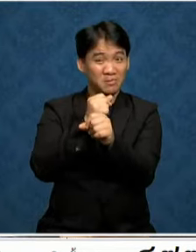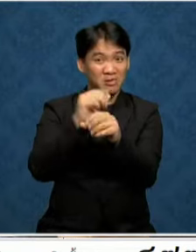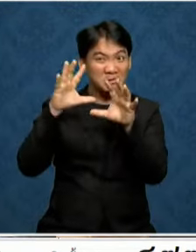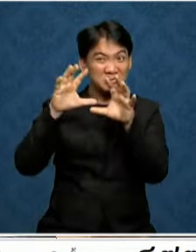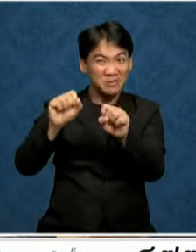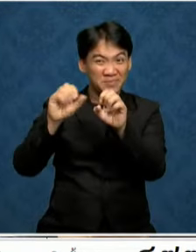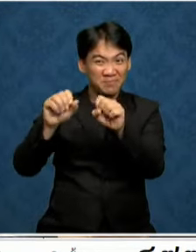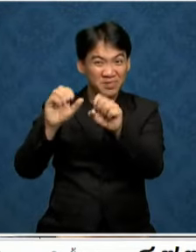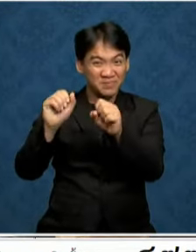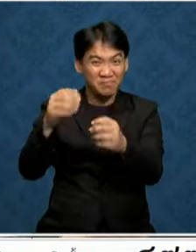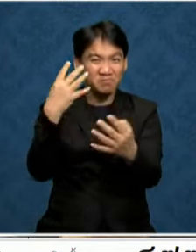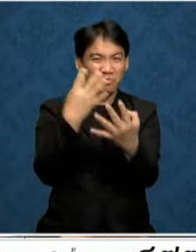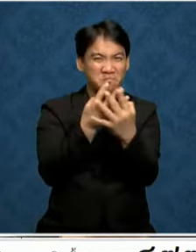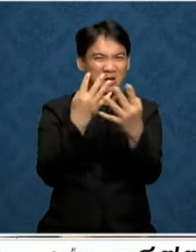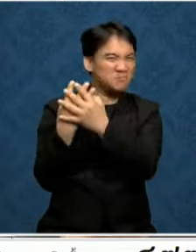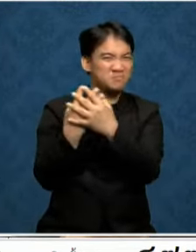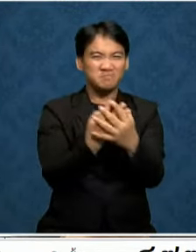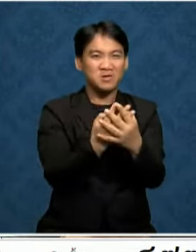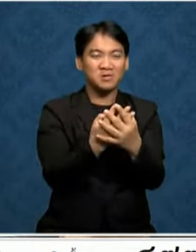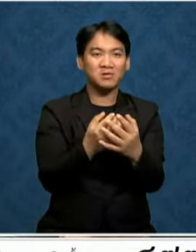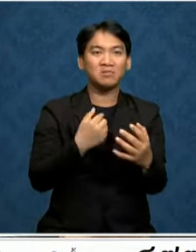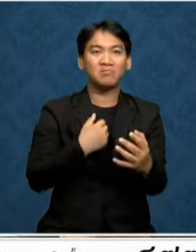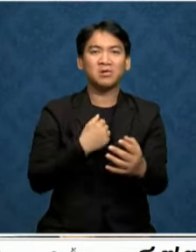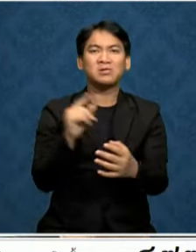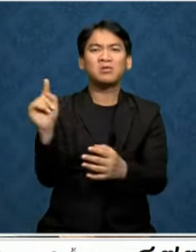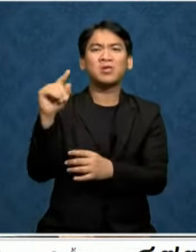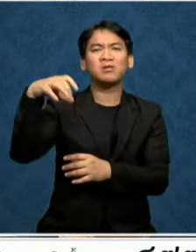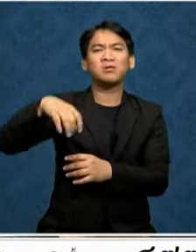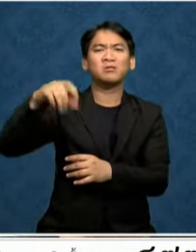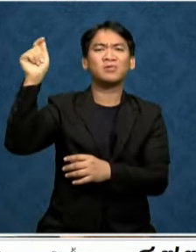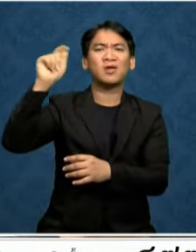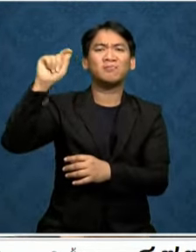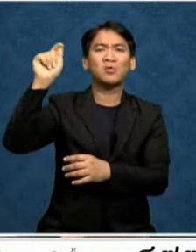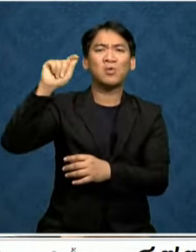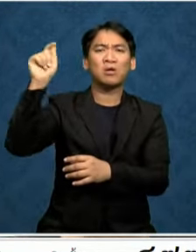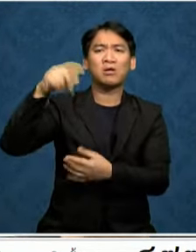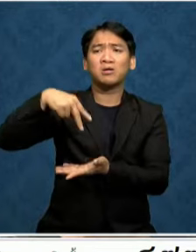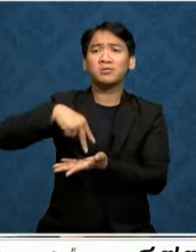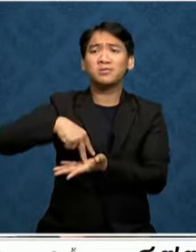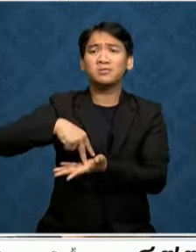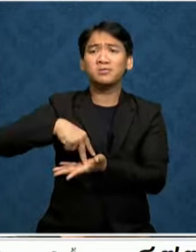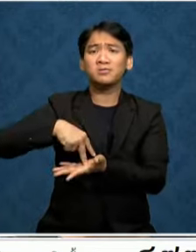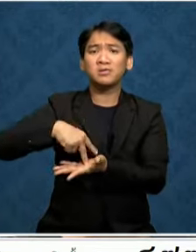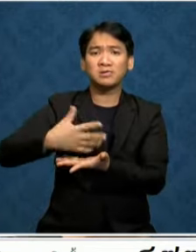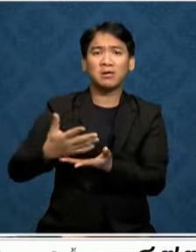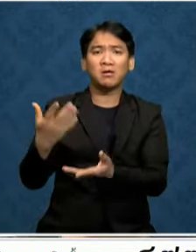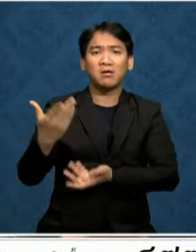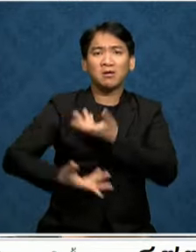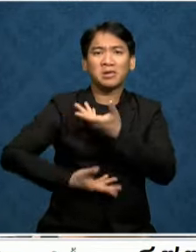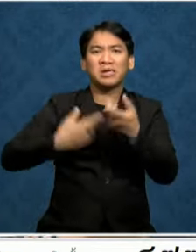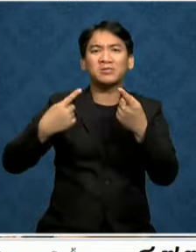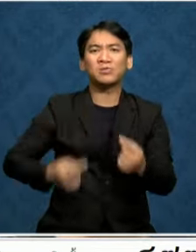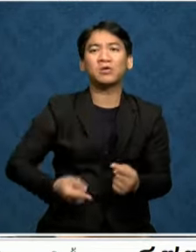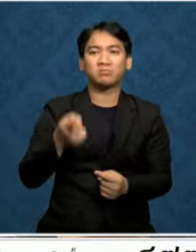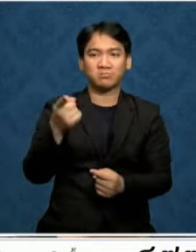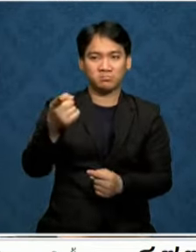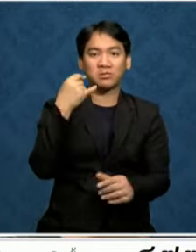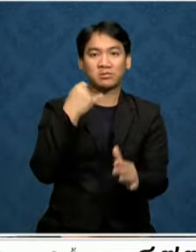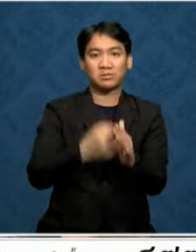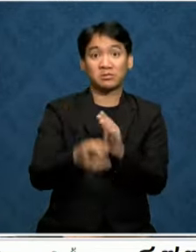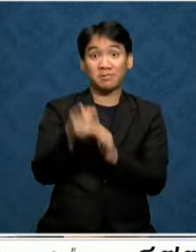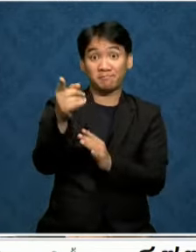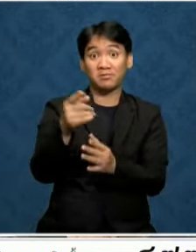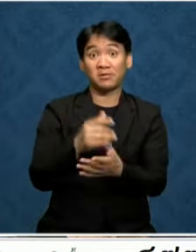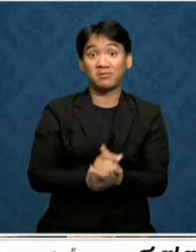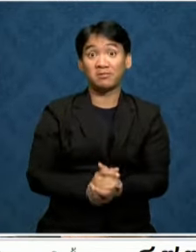ที่ต่างๆเนี่ยเกลื่อนกาดอยู่คลองถมคลองอะไรเนี่ยนะครับอันนี้ผมว่าความผิดท่านนะครับ ท่านต้องรับผิดชอบด้วยการล